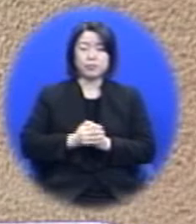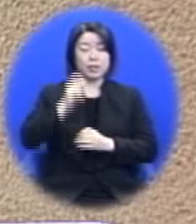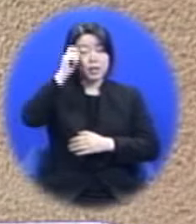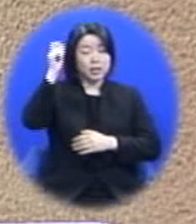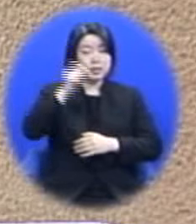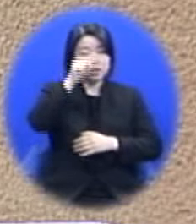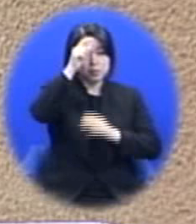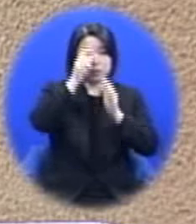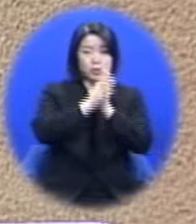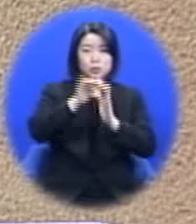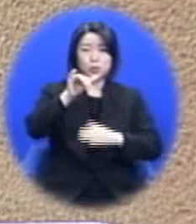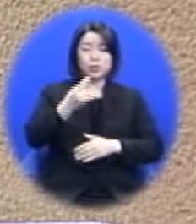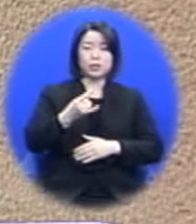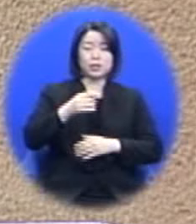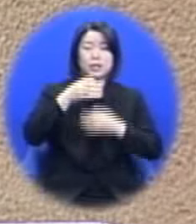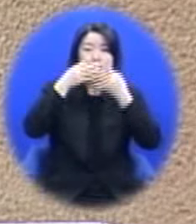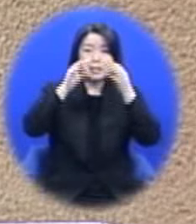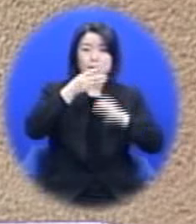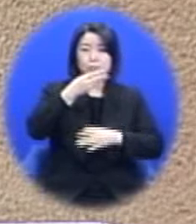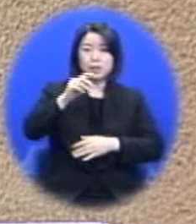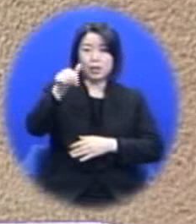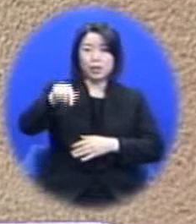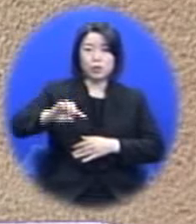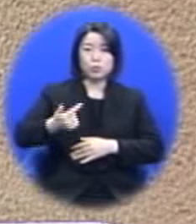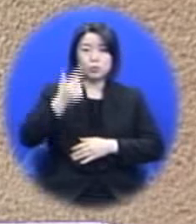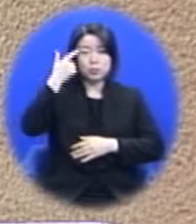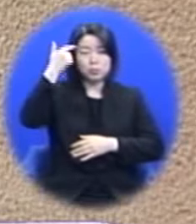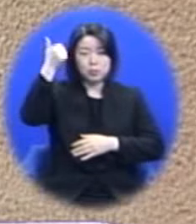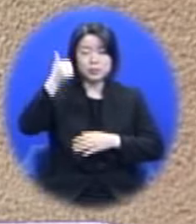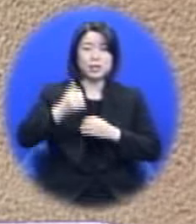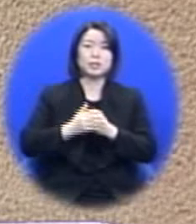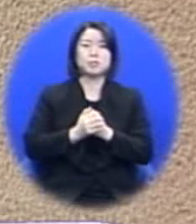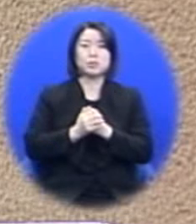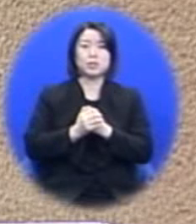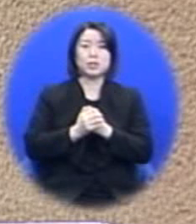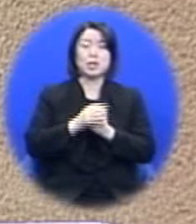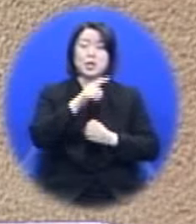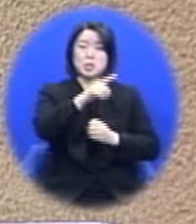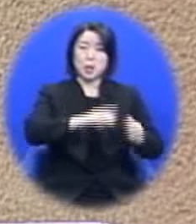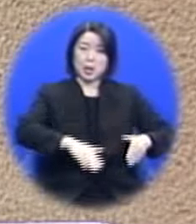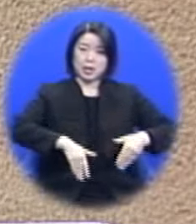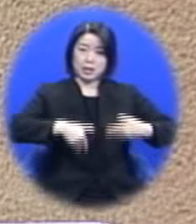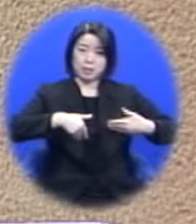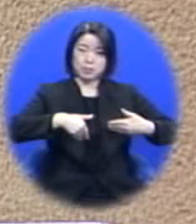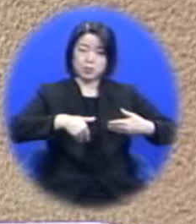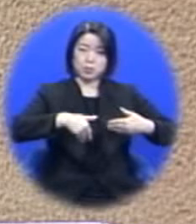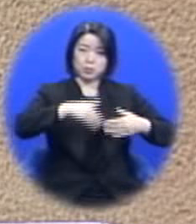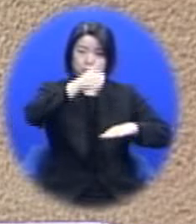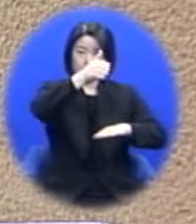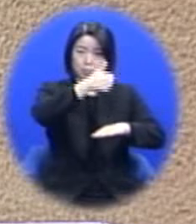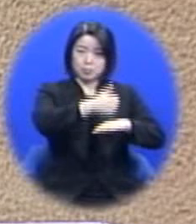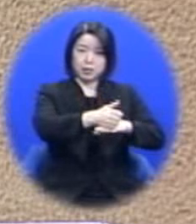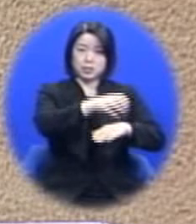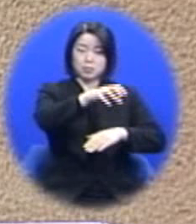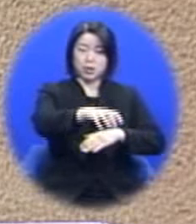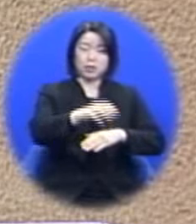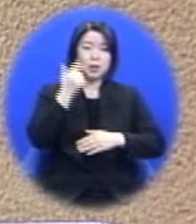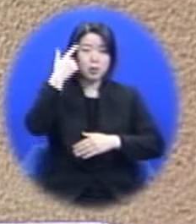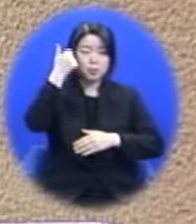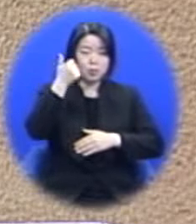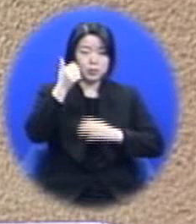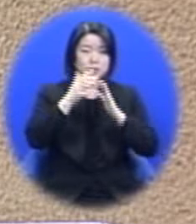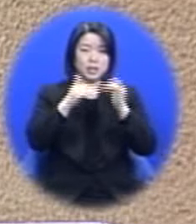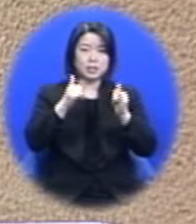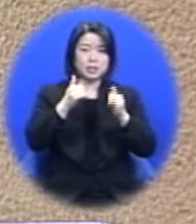새벽기도 때 김태원 목사님이 저 우리 남쪽, 전라도 남쪽 끝에서 목회하시는